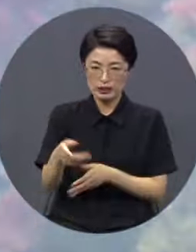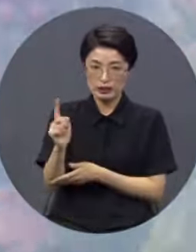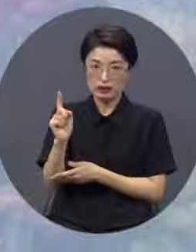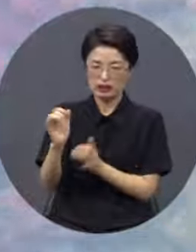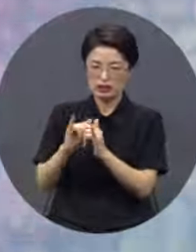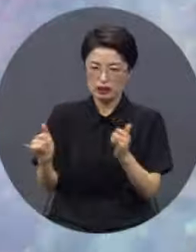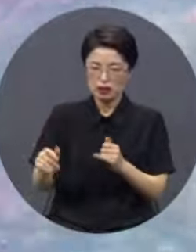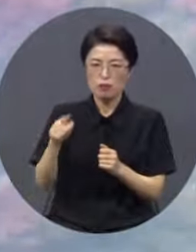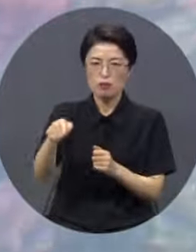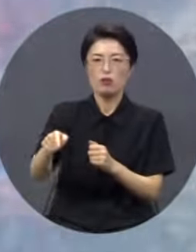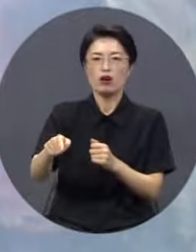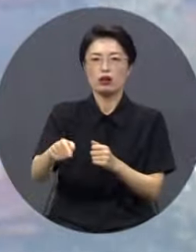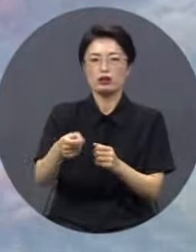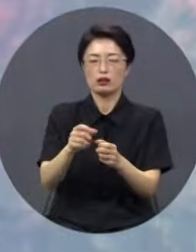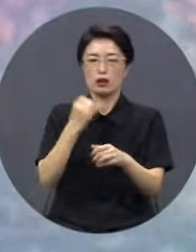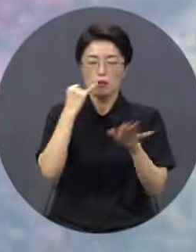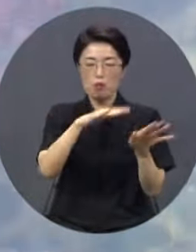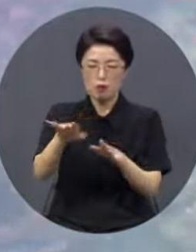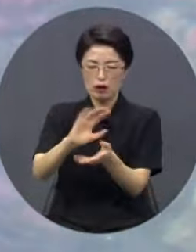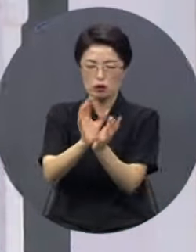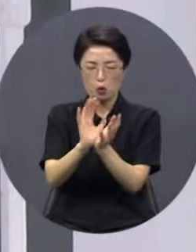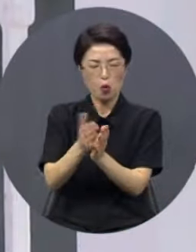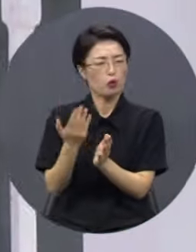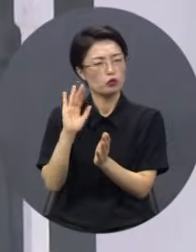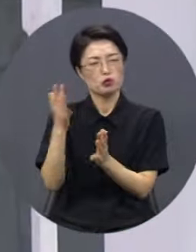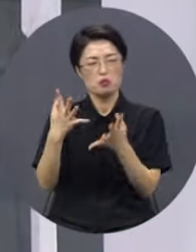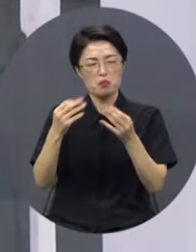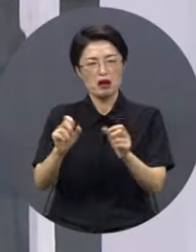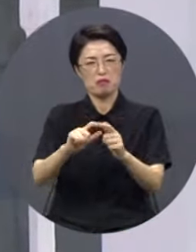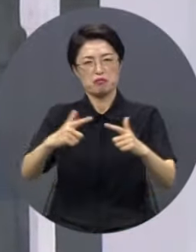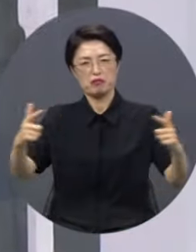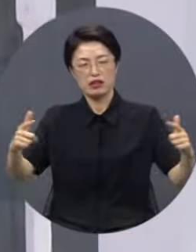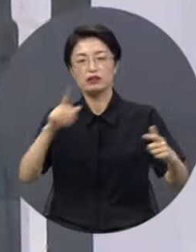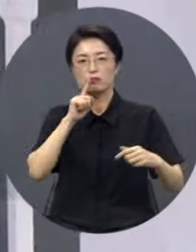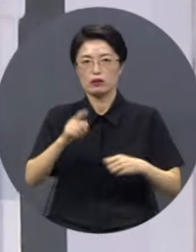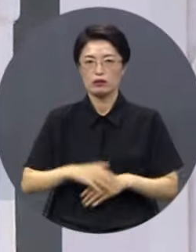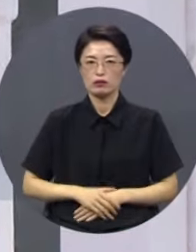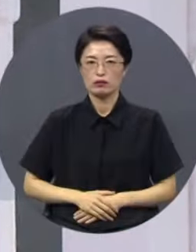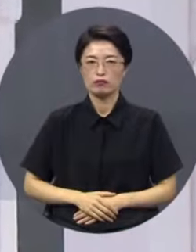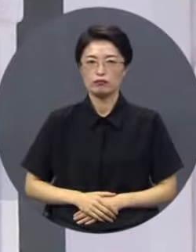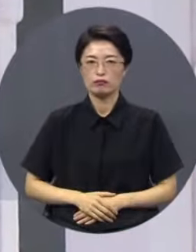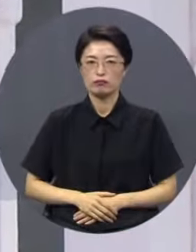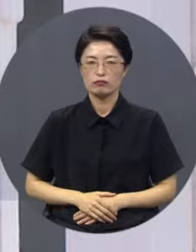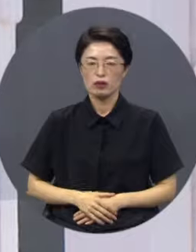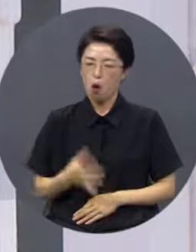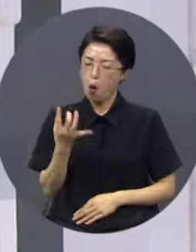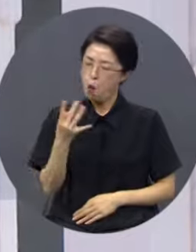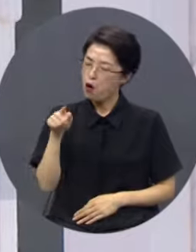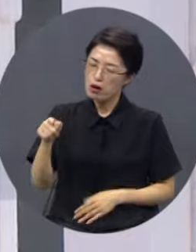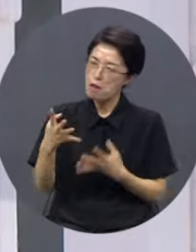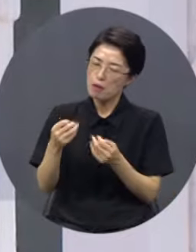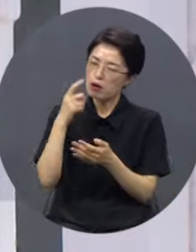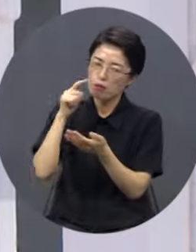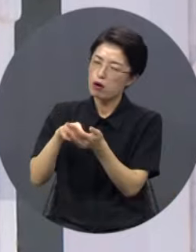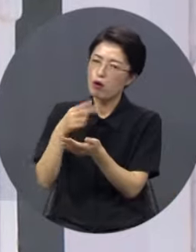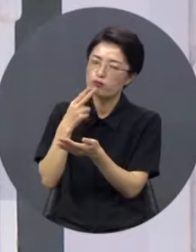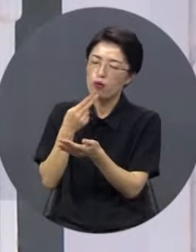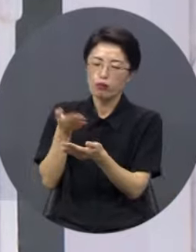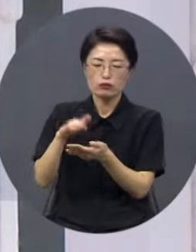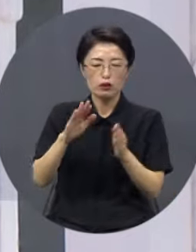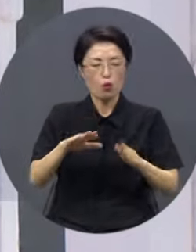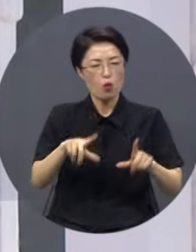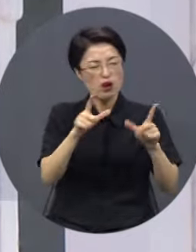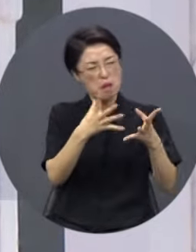속도가 최근 빨라졌다고 말합니다 낚시 자주 오거든요 근데 여기 별로 못 봤는데 원래 유난이